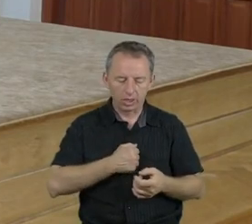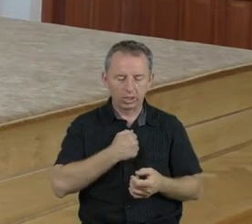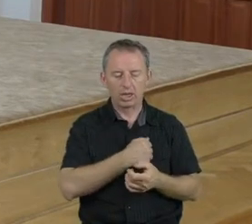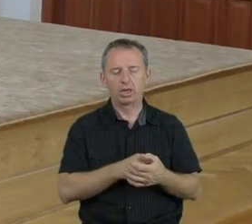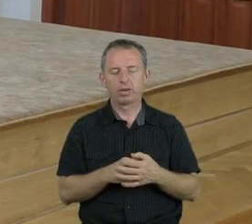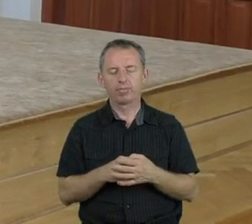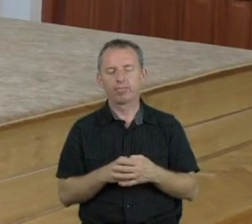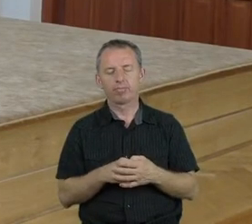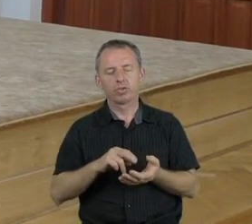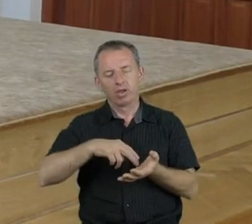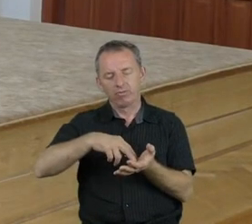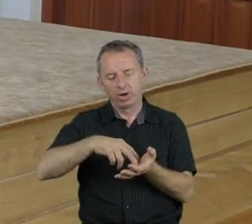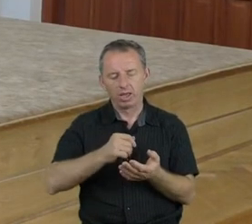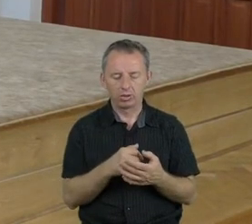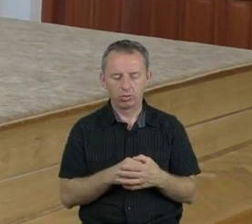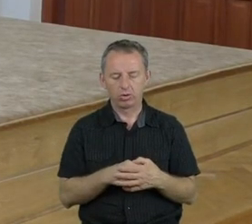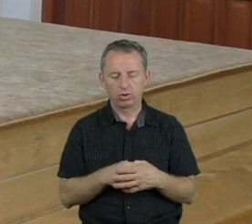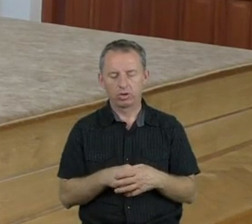w lęku.